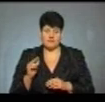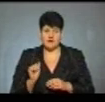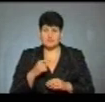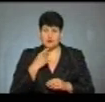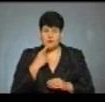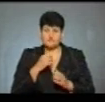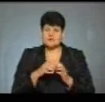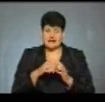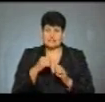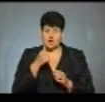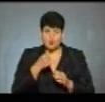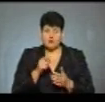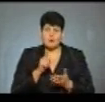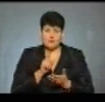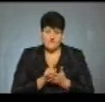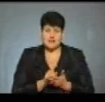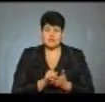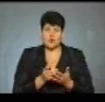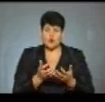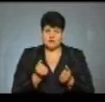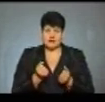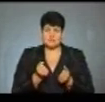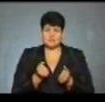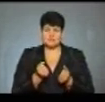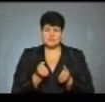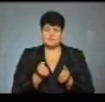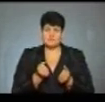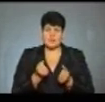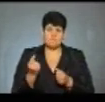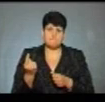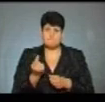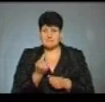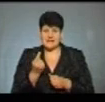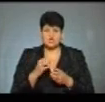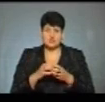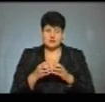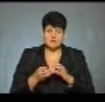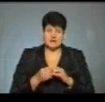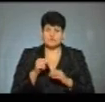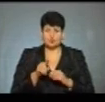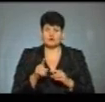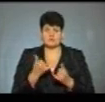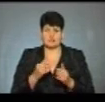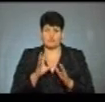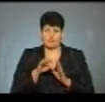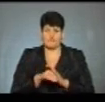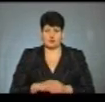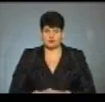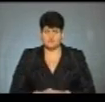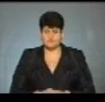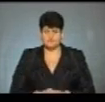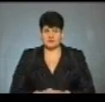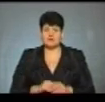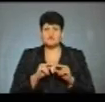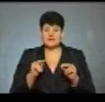в середині року ми повинні отримати якраз вже перші результати від того, що ми зараз запроваджуємо.